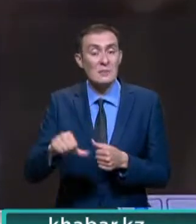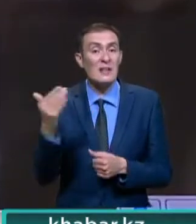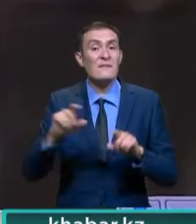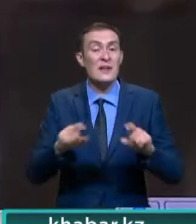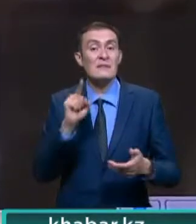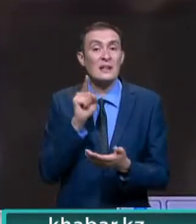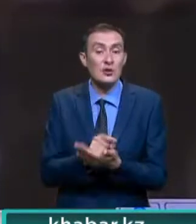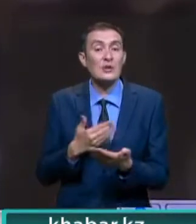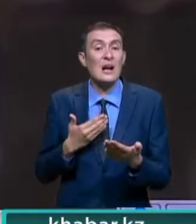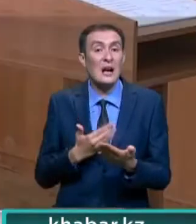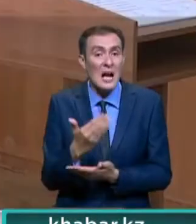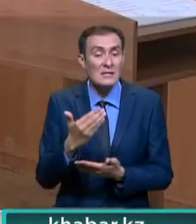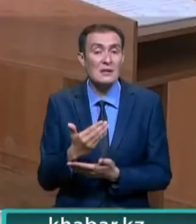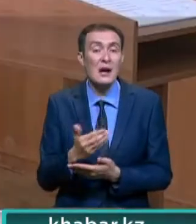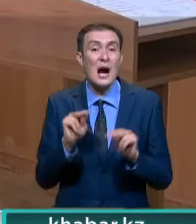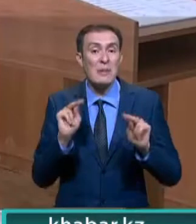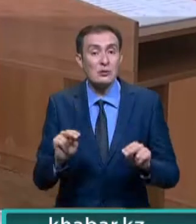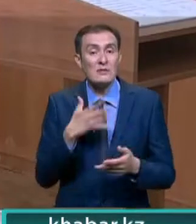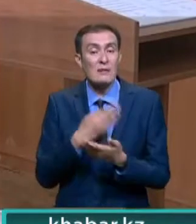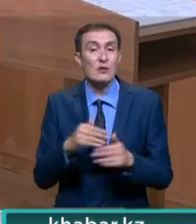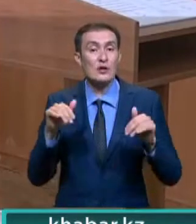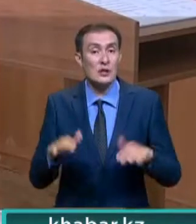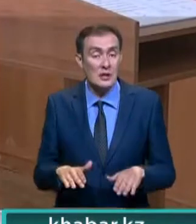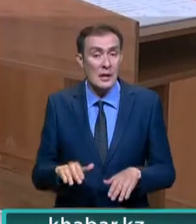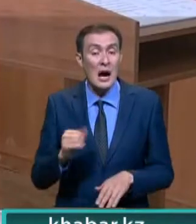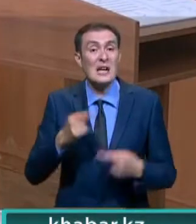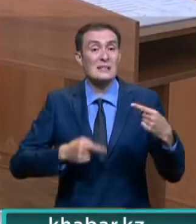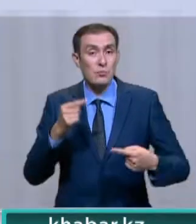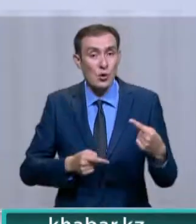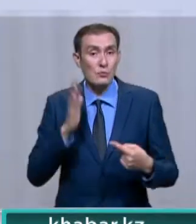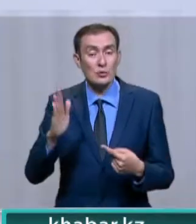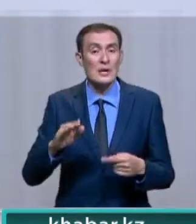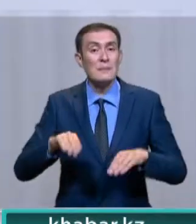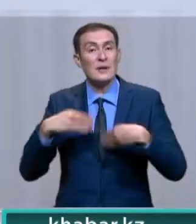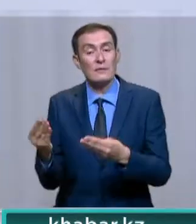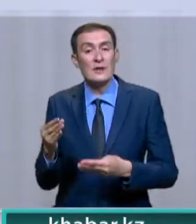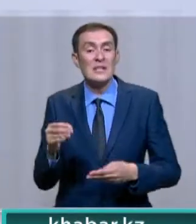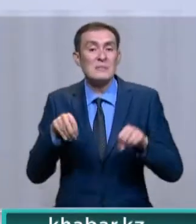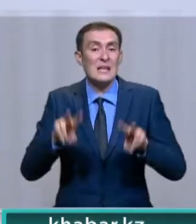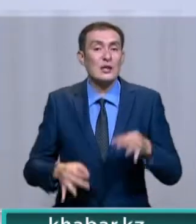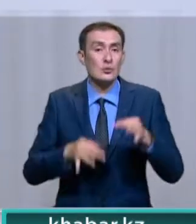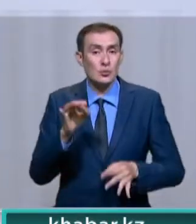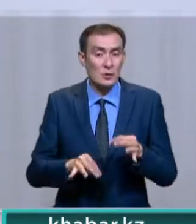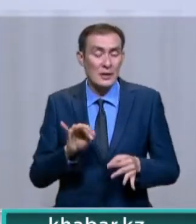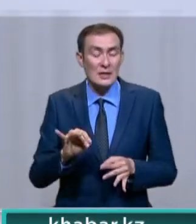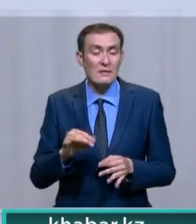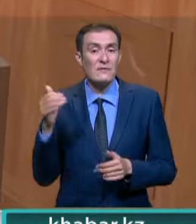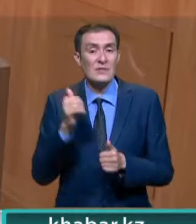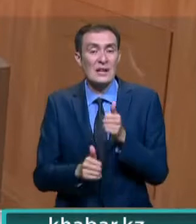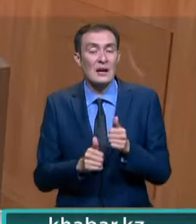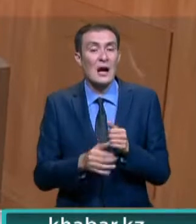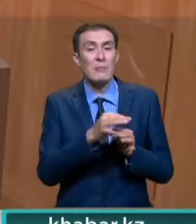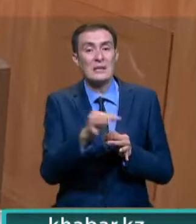ведомство должно будет доказывать суду обоснованность своего решения. А сами споры отдадут специализированным судам. Их создали во всех областных